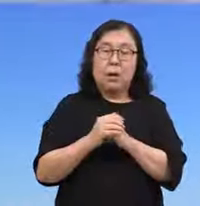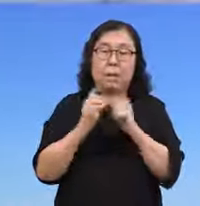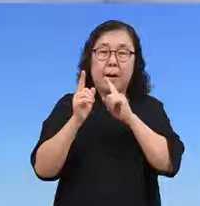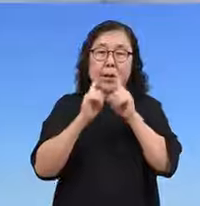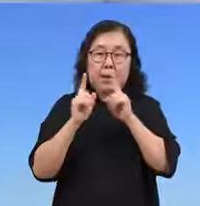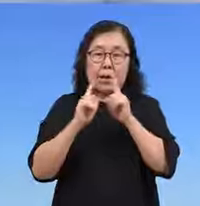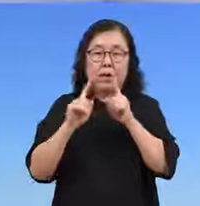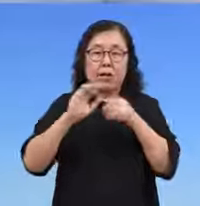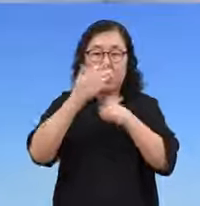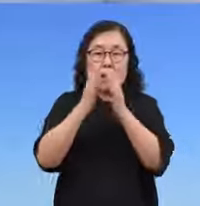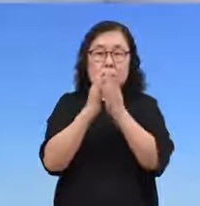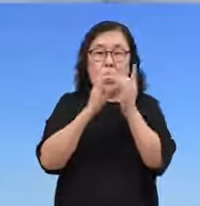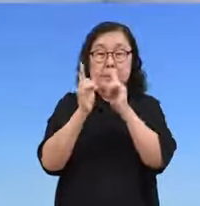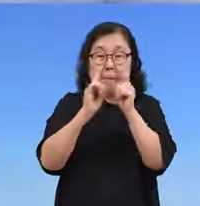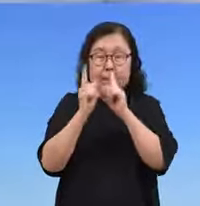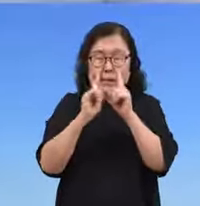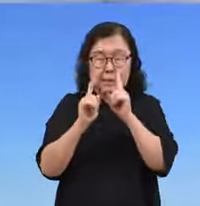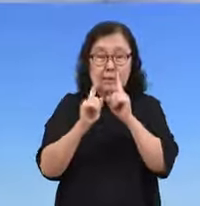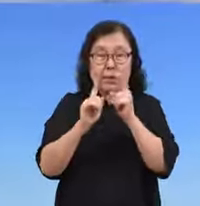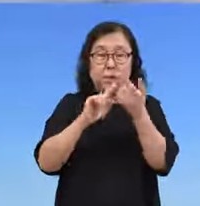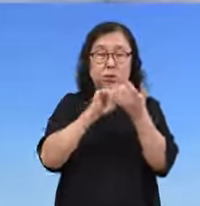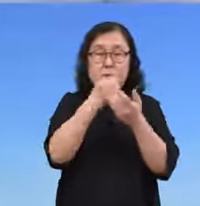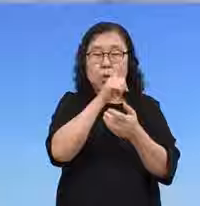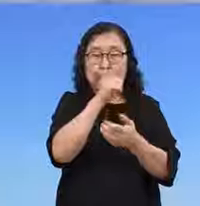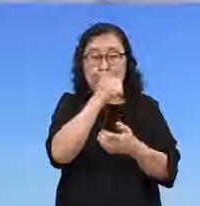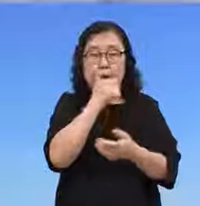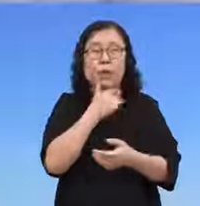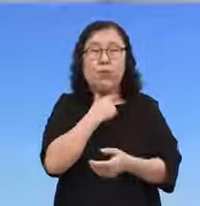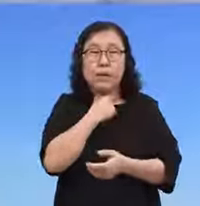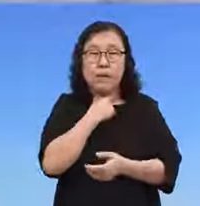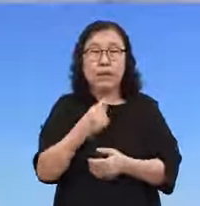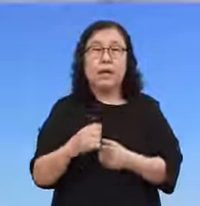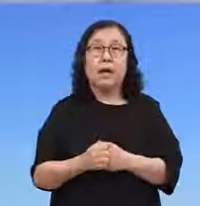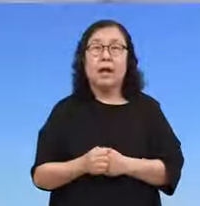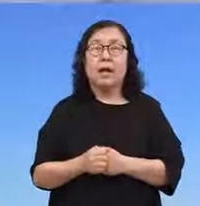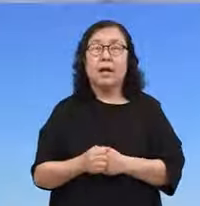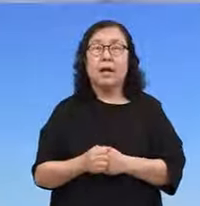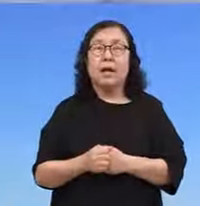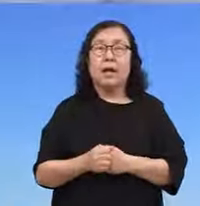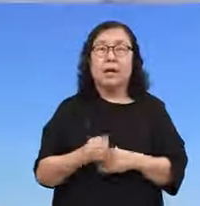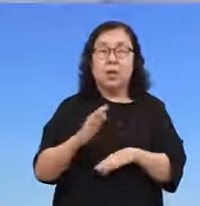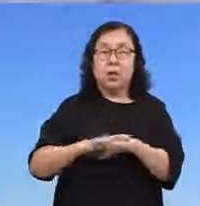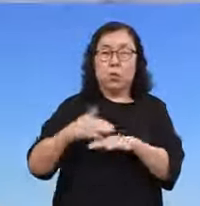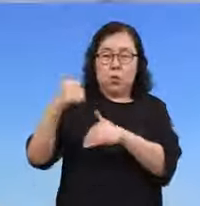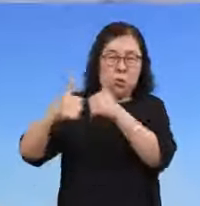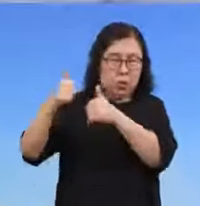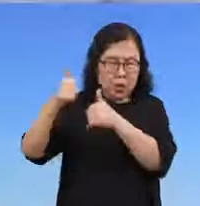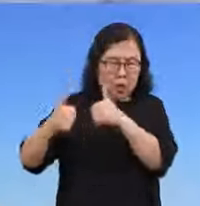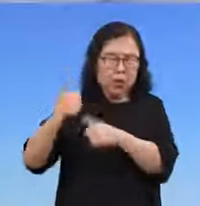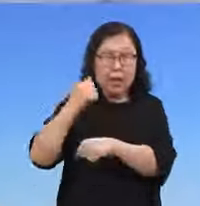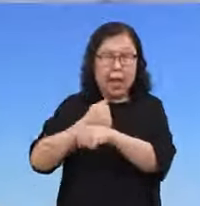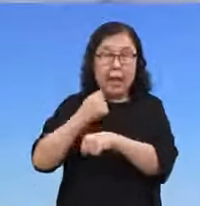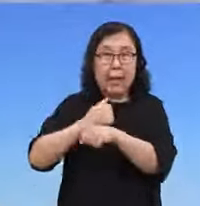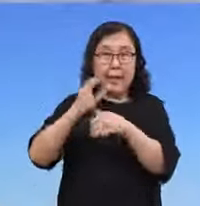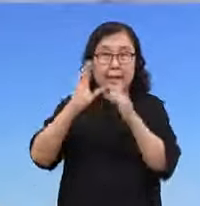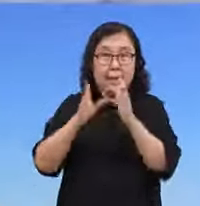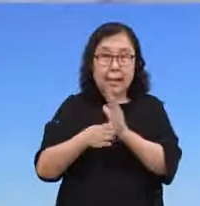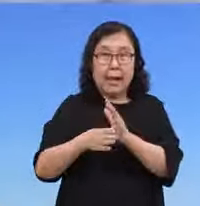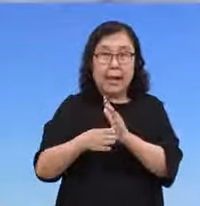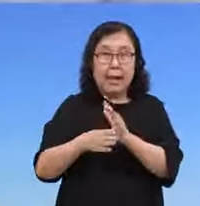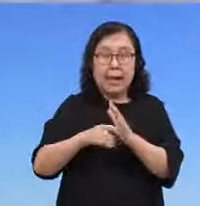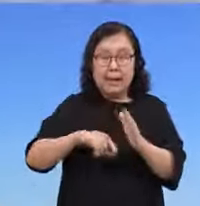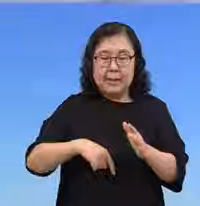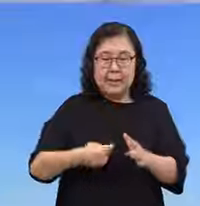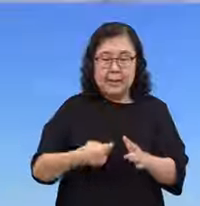사무엘상 17장에 보면은요, 이제 어린 다윗이 골리앗을 향하여 정말 도전하며 멋지게 달려가는 그